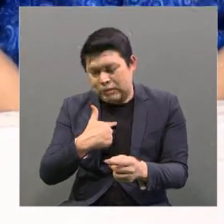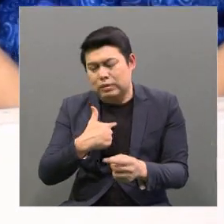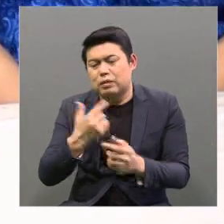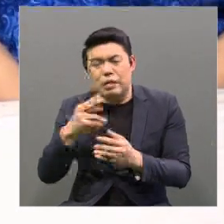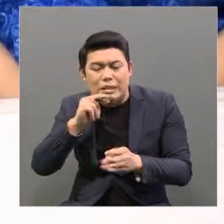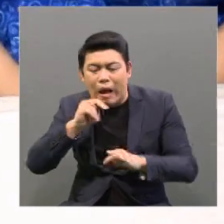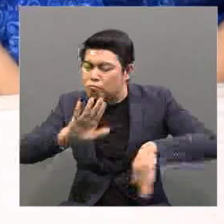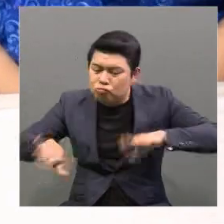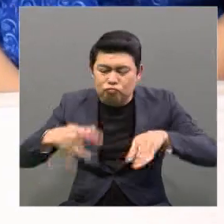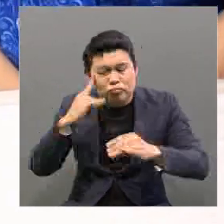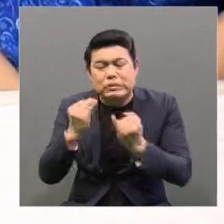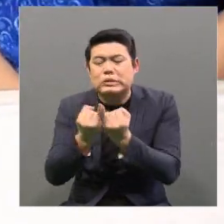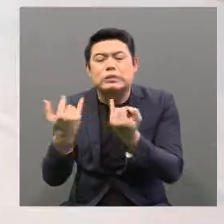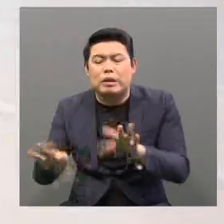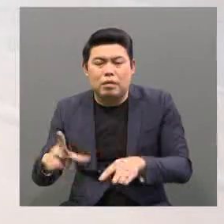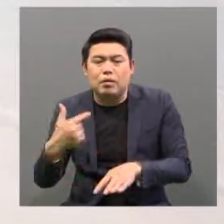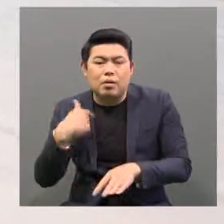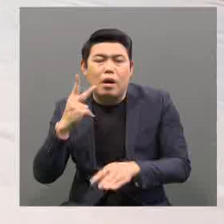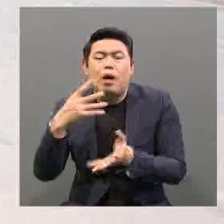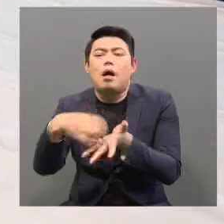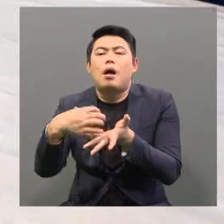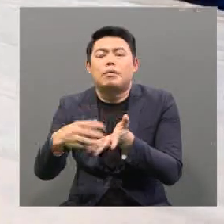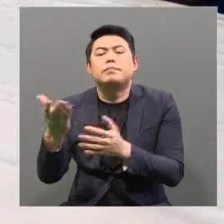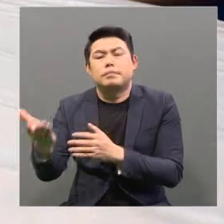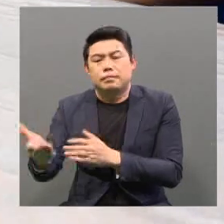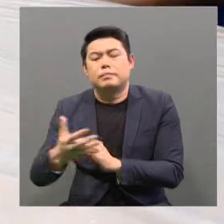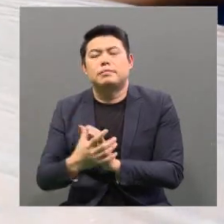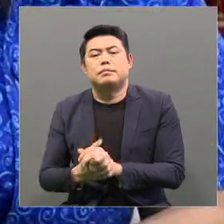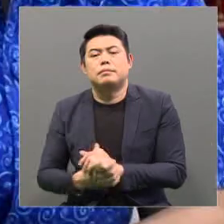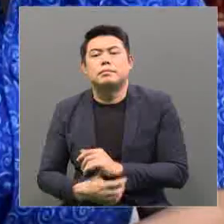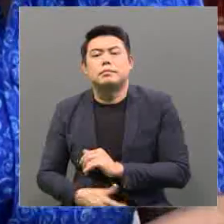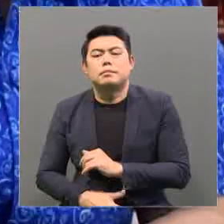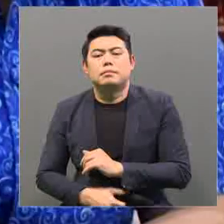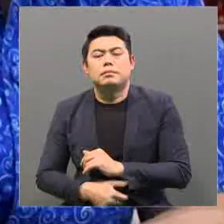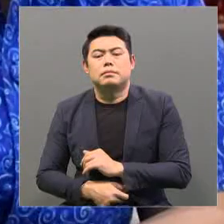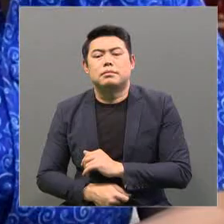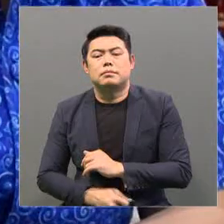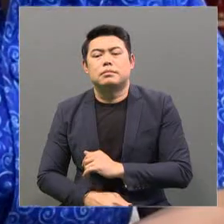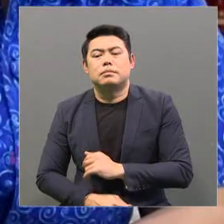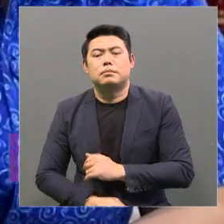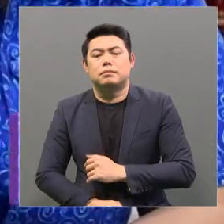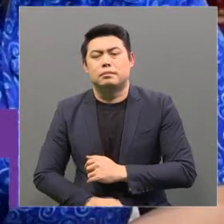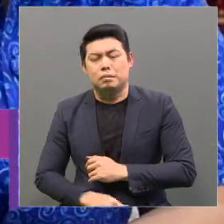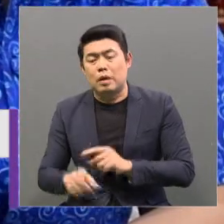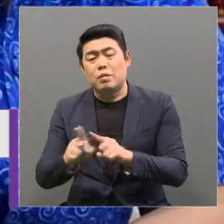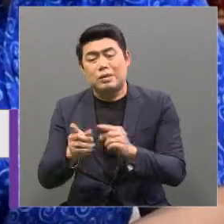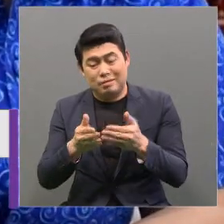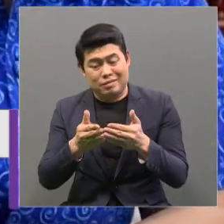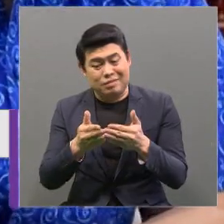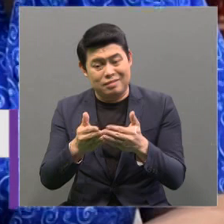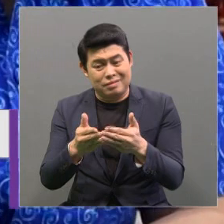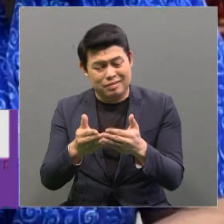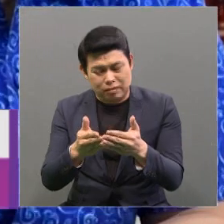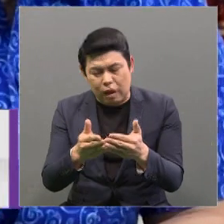นลูกแม่น้ำเจ้าพระยาอยู่แล้วคือว่ายน้ำแข็งลองฟังเสียงน้องดูครับ ตอนนี้เรือกำลังจะออกครับแล้วพอดีว่าเหมือนรถ